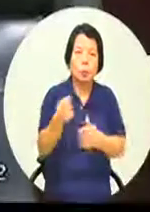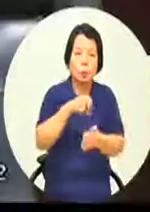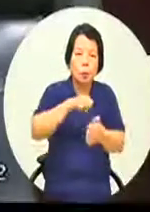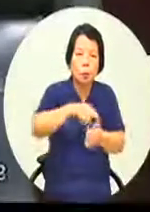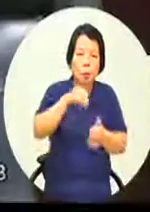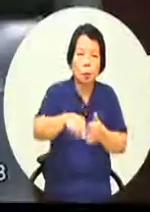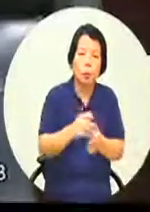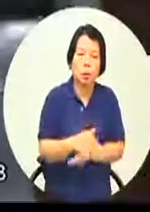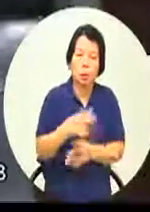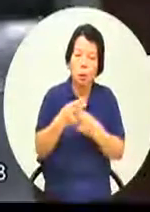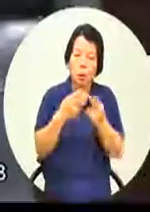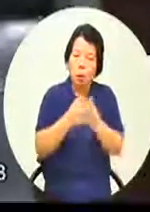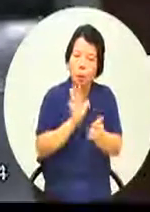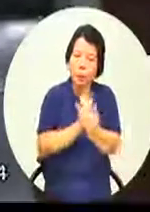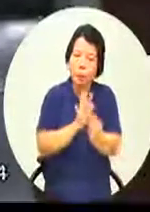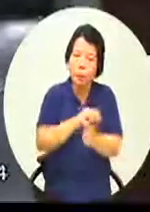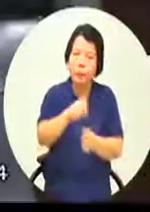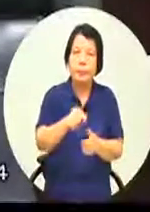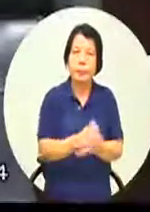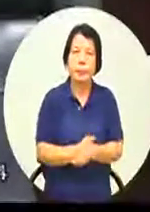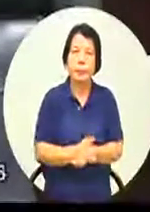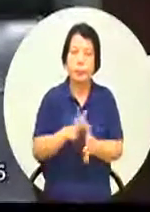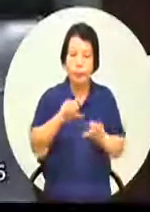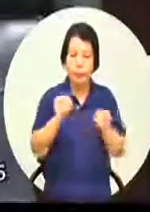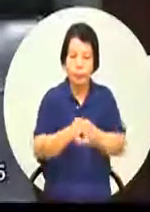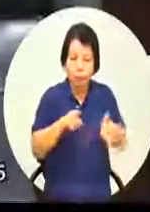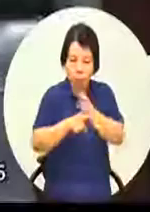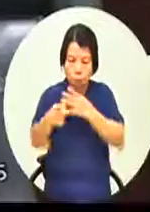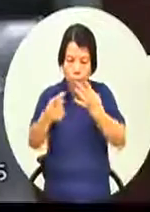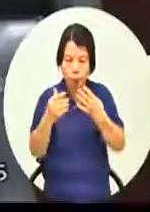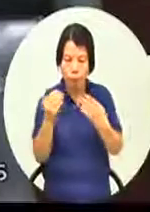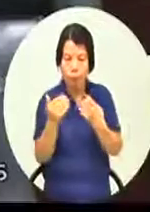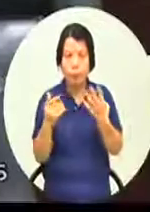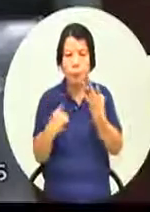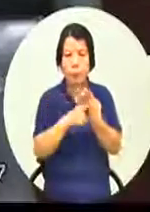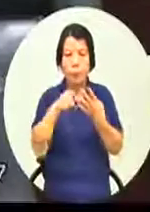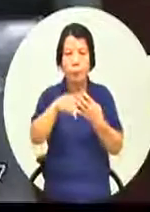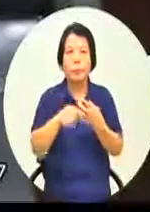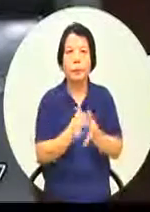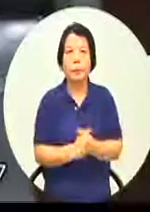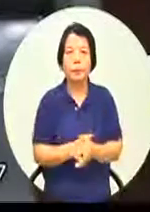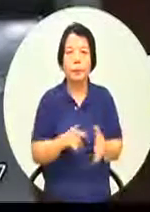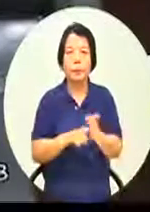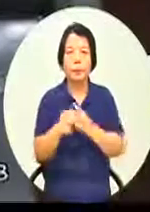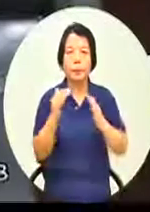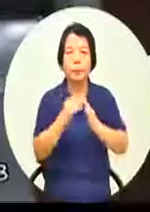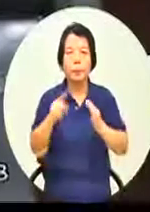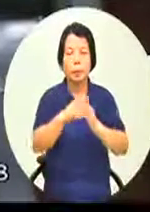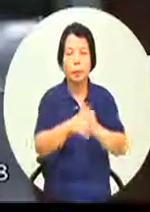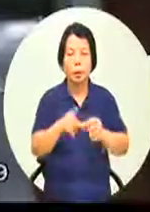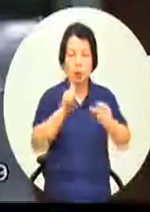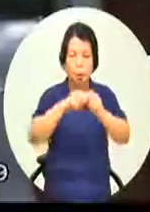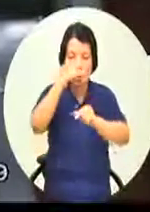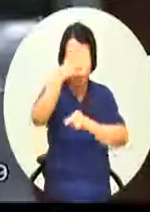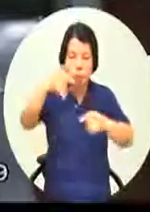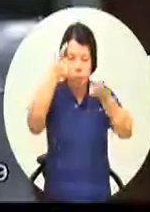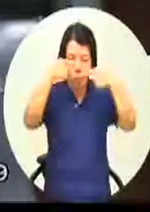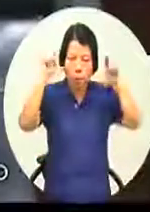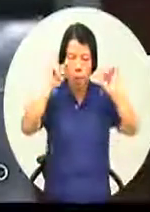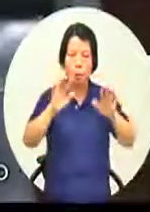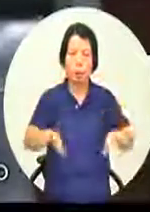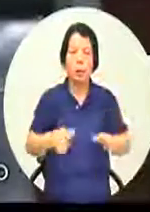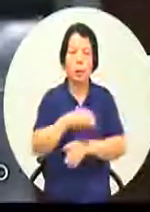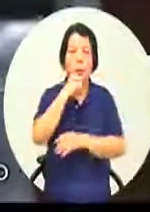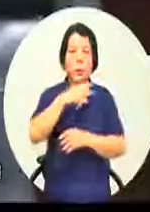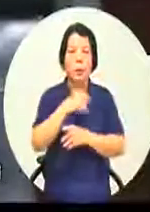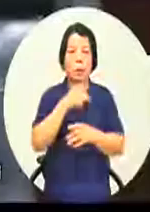复养计划？那我们有没有什么专家学者利用一些我们现在包括中山大学等等还有屏东科大